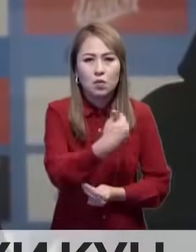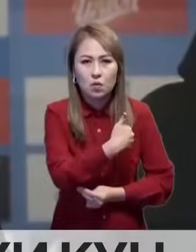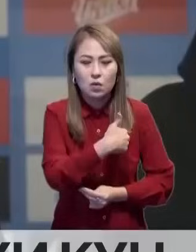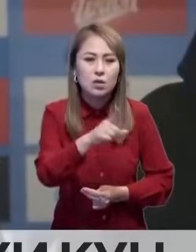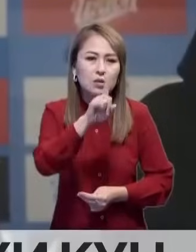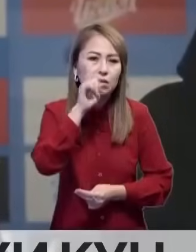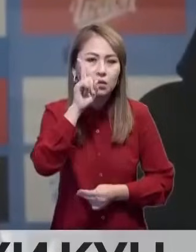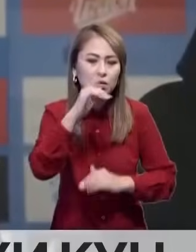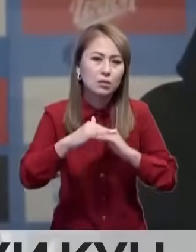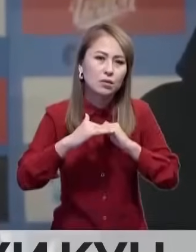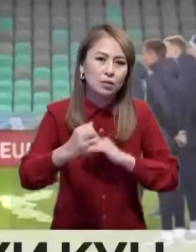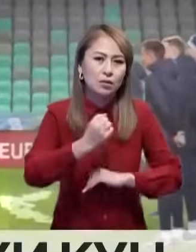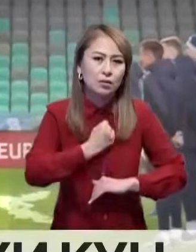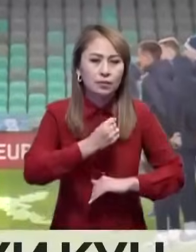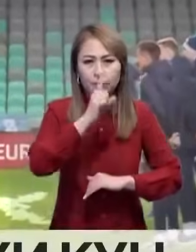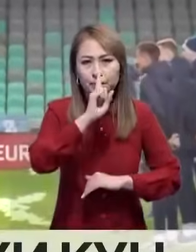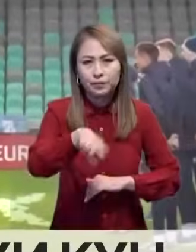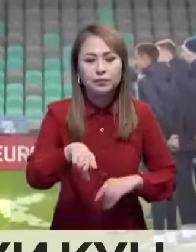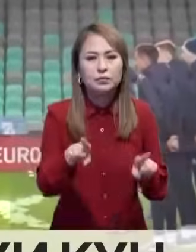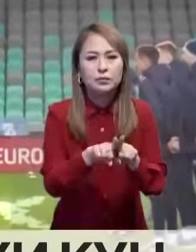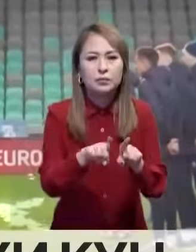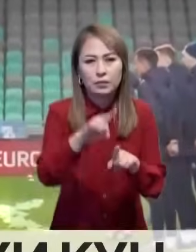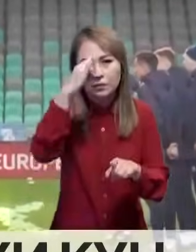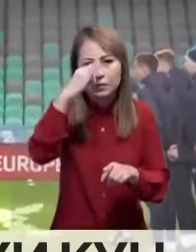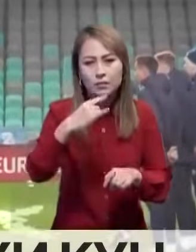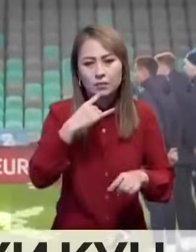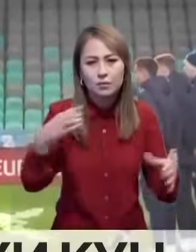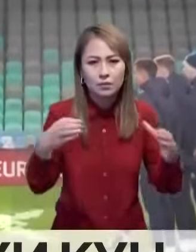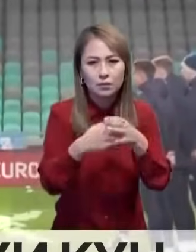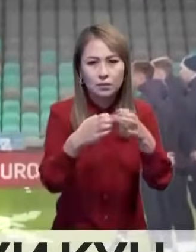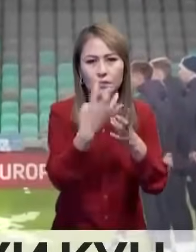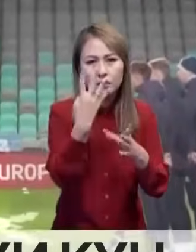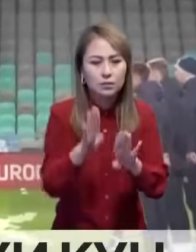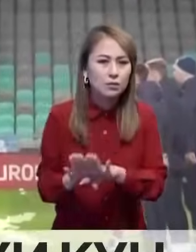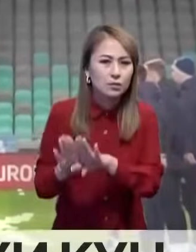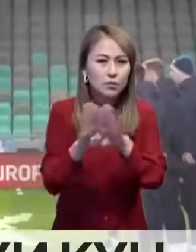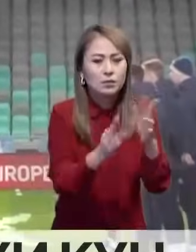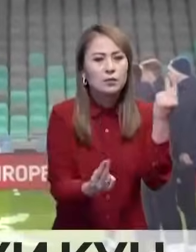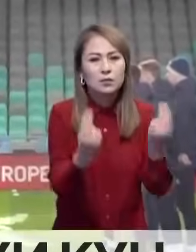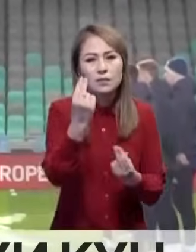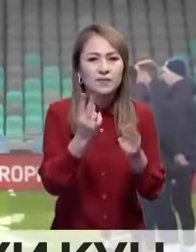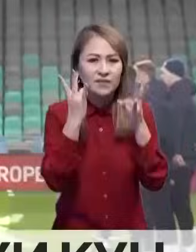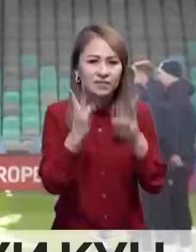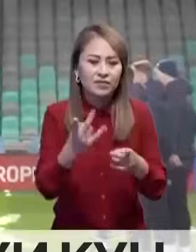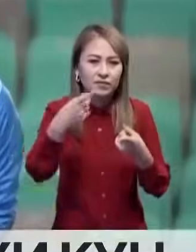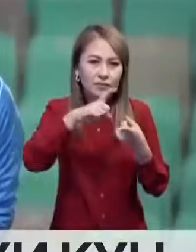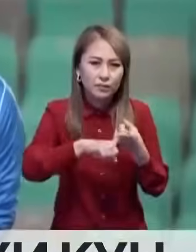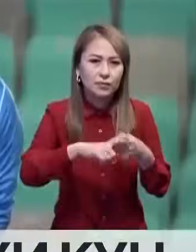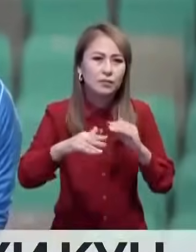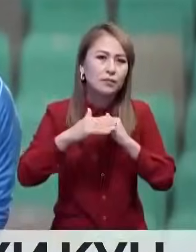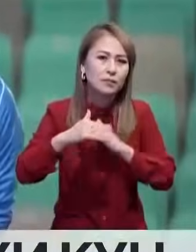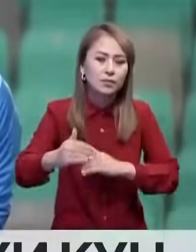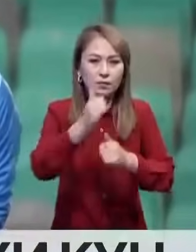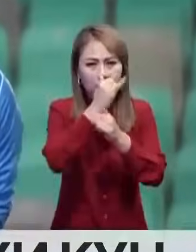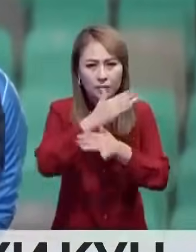жасыл алаңда аянып қалмаймыз. Айта кетейік, Қазақстан құрамасында 4-1-дей негізгі ойыншы жарақатына байланысты жасыл алаңға шыға алмайды. Оның